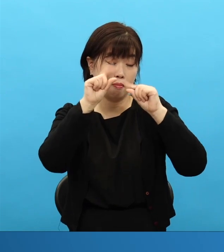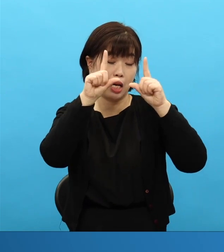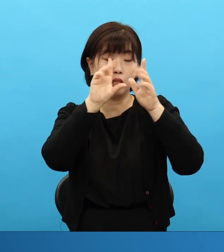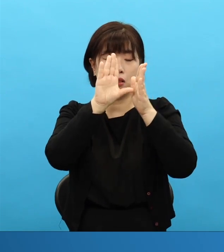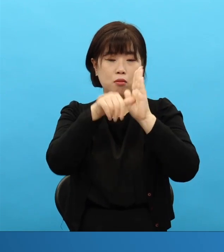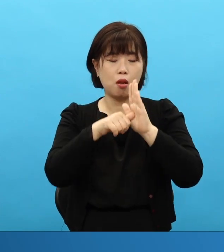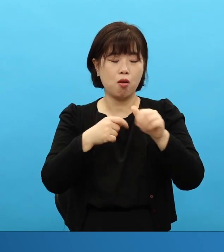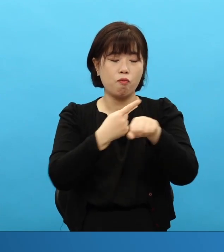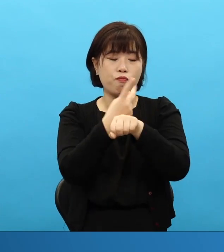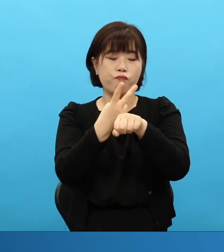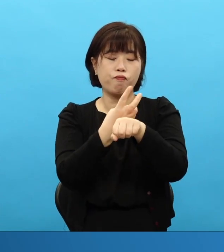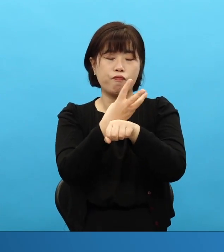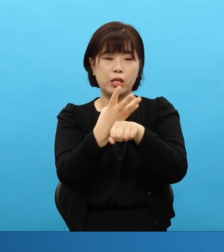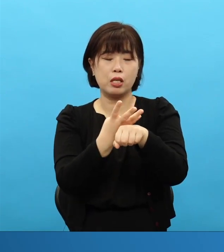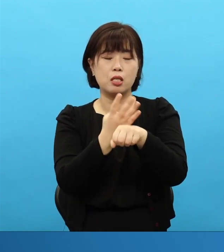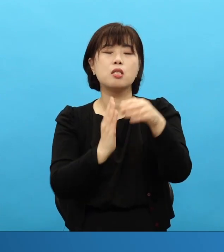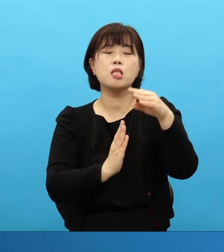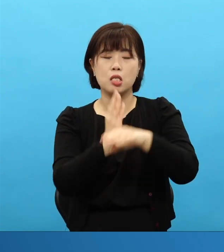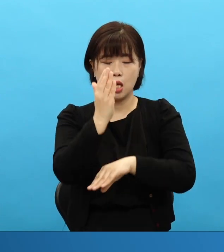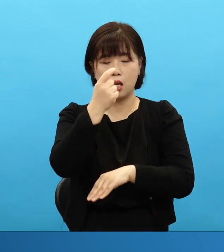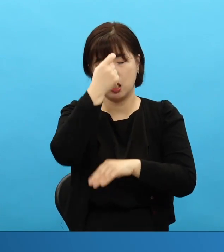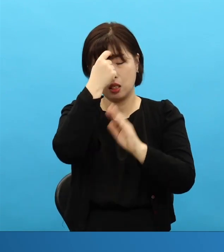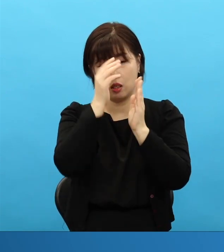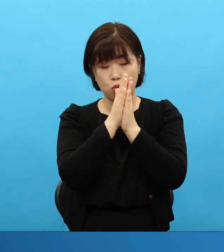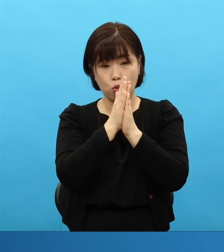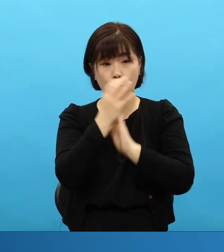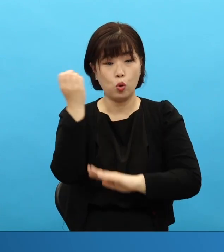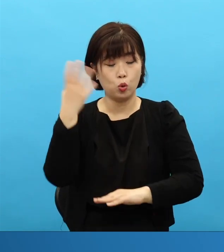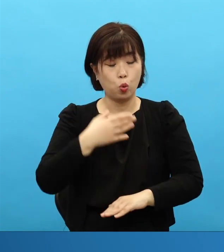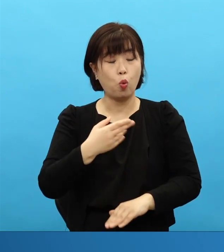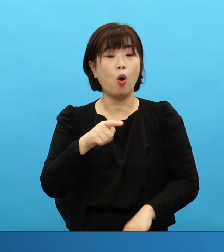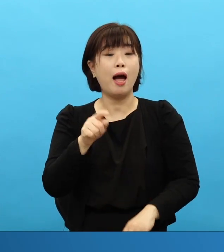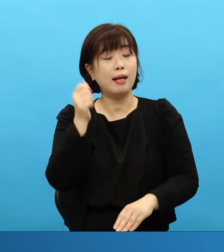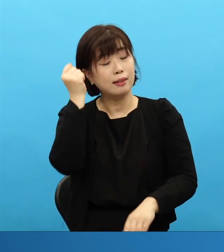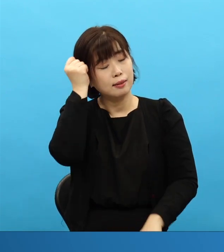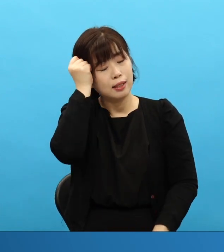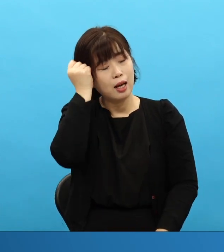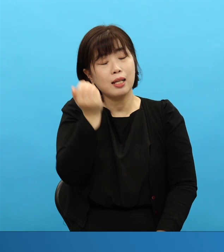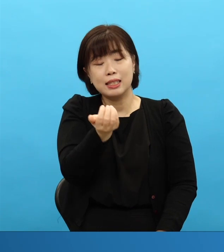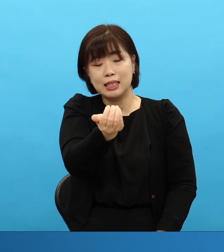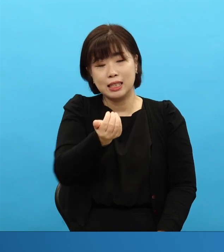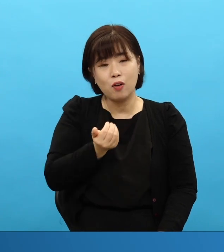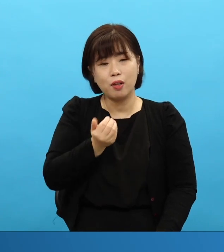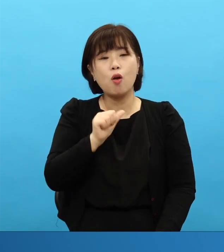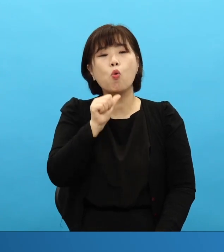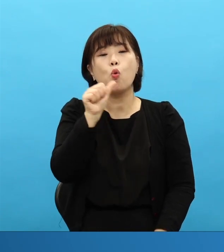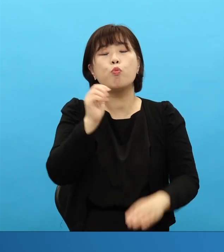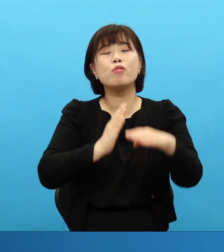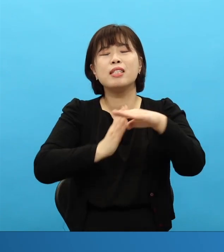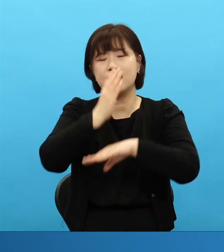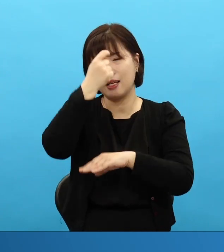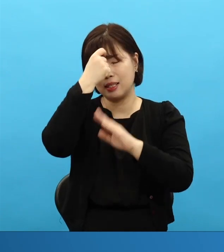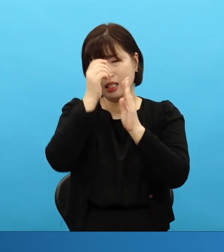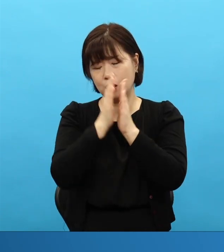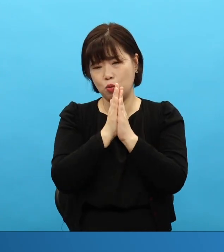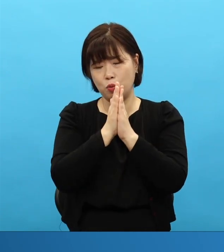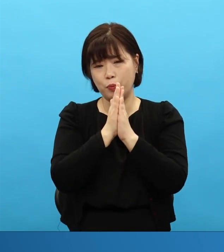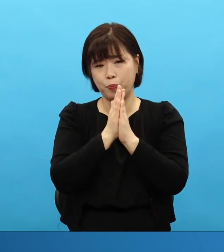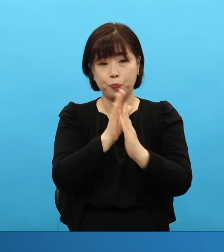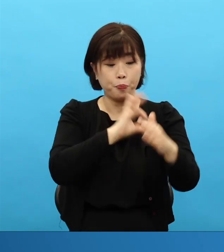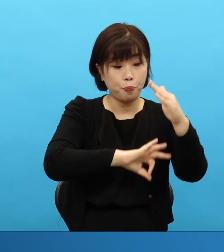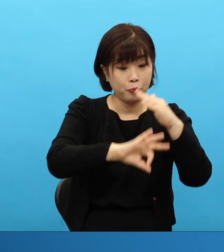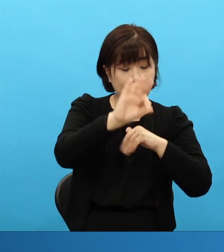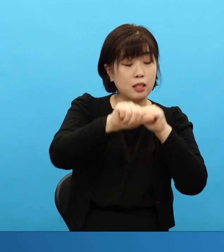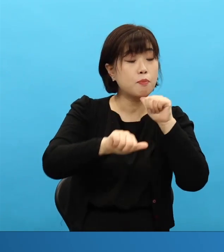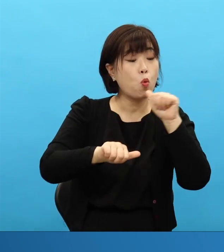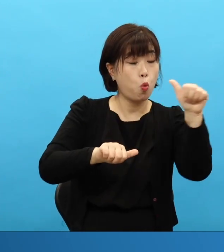time. 잠들기 전에 5분 이상 하세요. And do it at least 5 minutes before you go to sleep. 저는 메시지 집중, 메시지